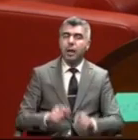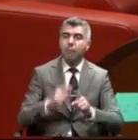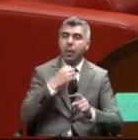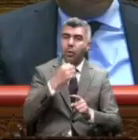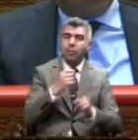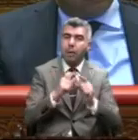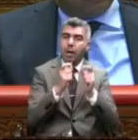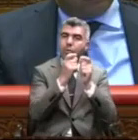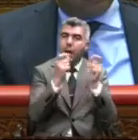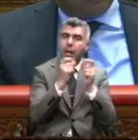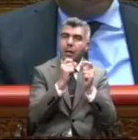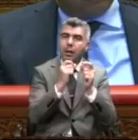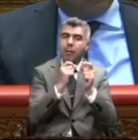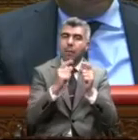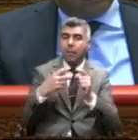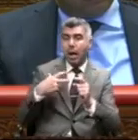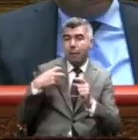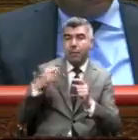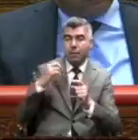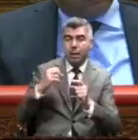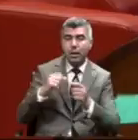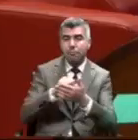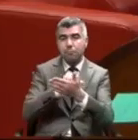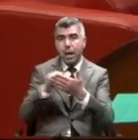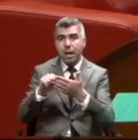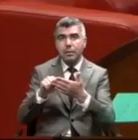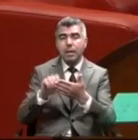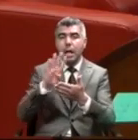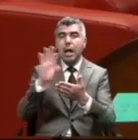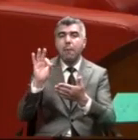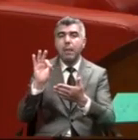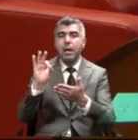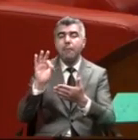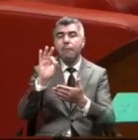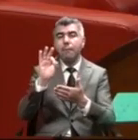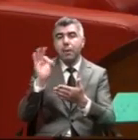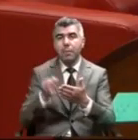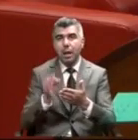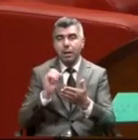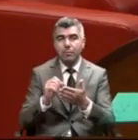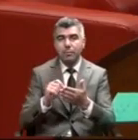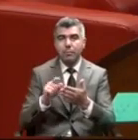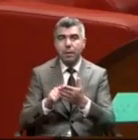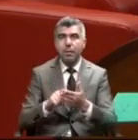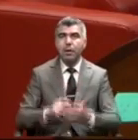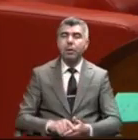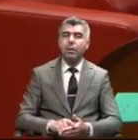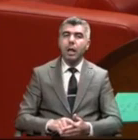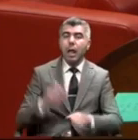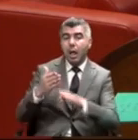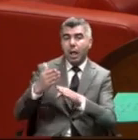بان الشركات اللي راها الفوق تتخلص اليوم اربعين في المئه في الياس في الوقت